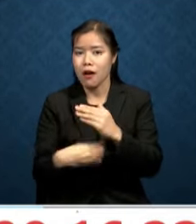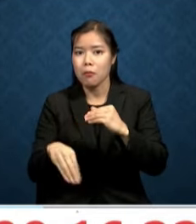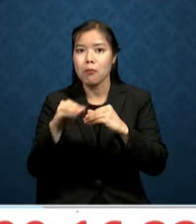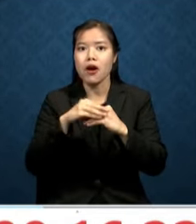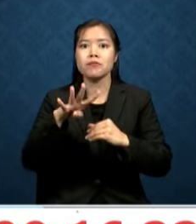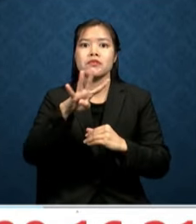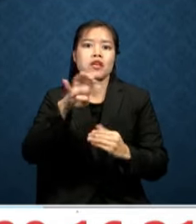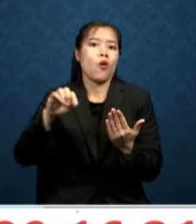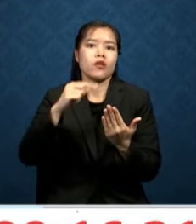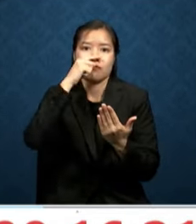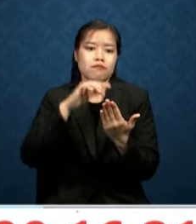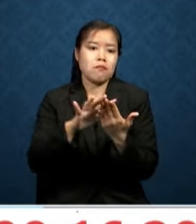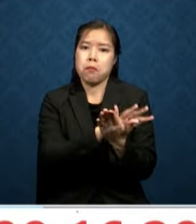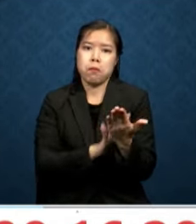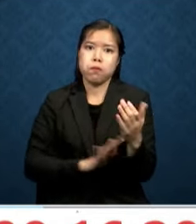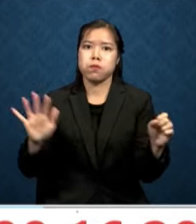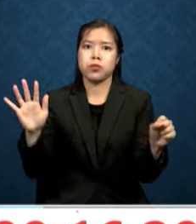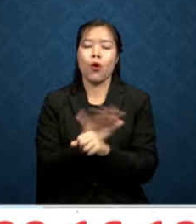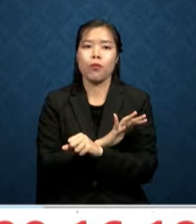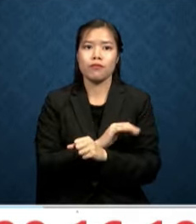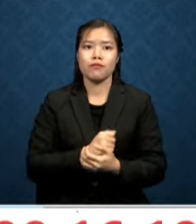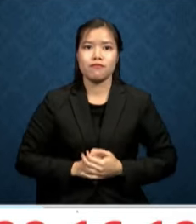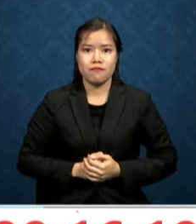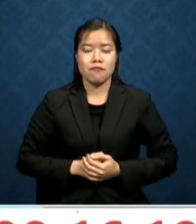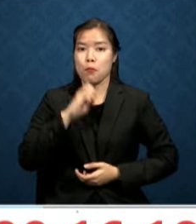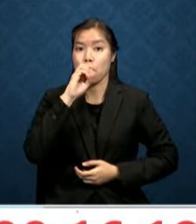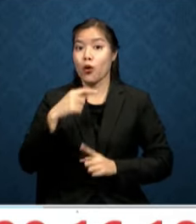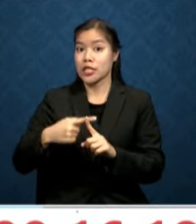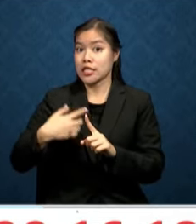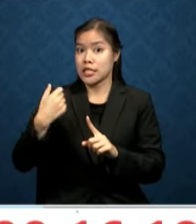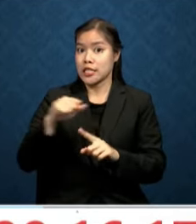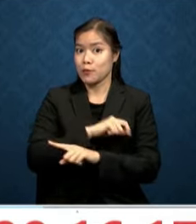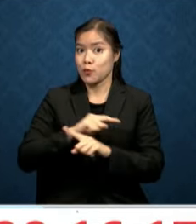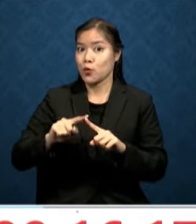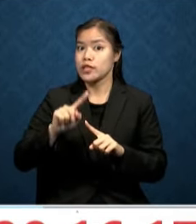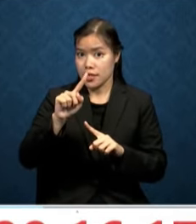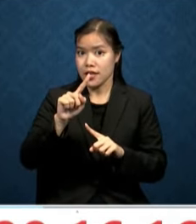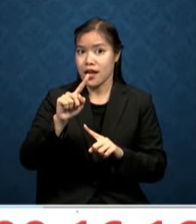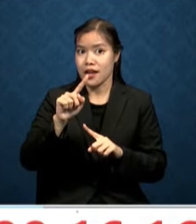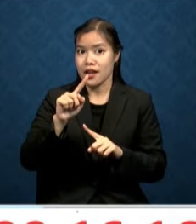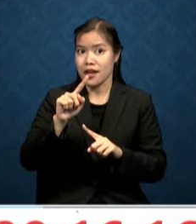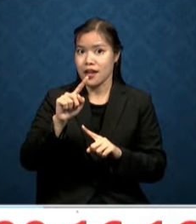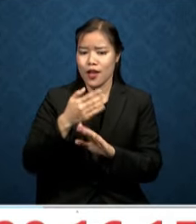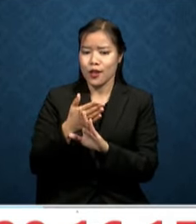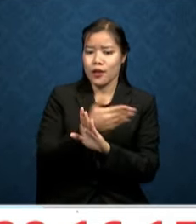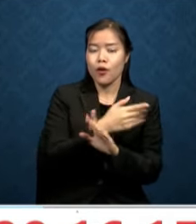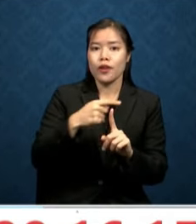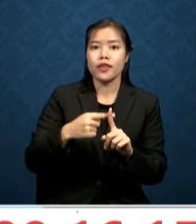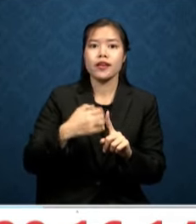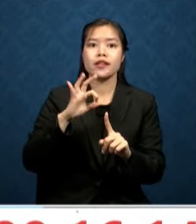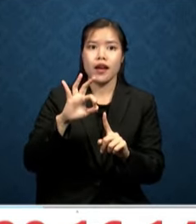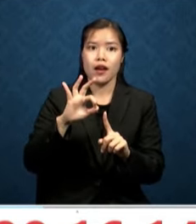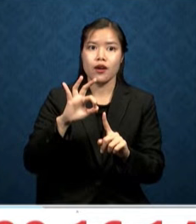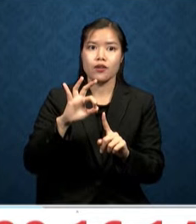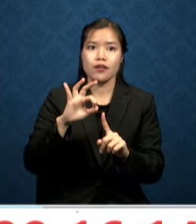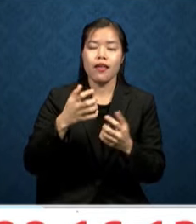ประเทศมาใกล้ๆดีเดย์นะครับดีเดย์วันที่1ตุลาครับใกล้ๆดีเดย์วันเดือนกันยาเลยที่มีช่วงปัญหาเรื่องความขัดห